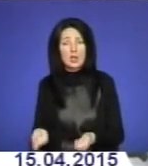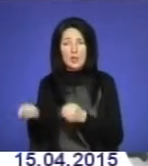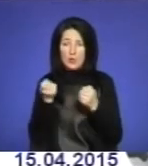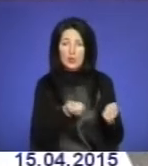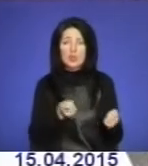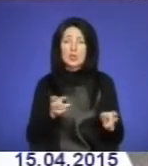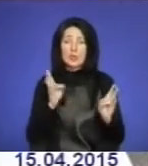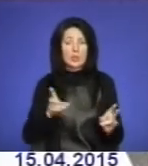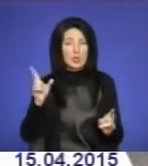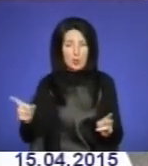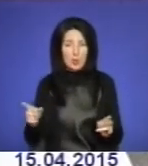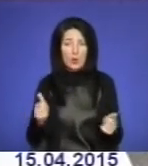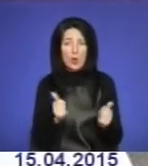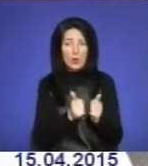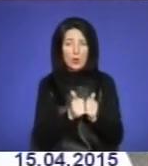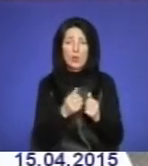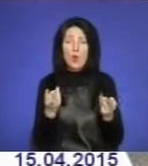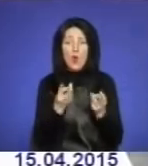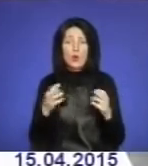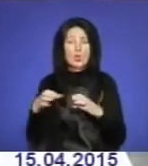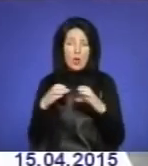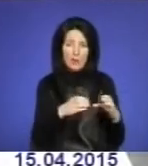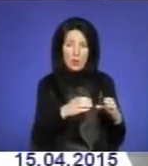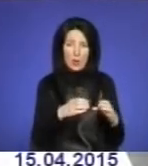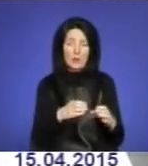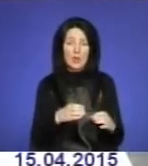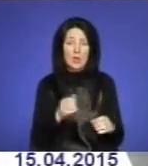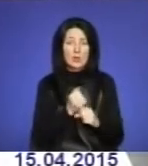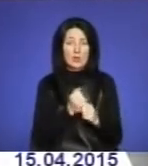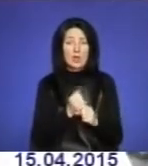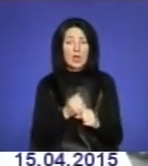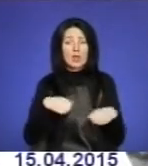служби намагаються звільнити водія, учасника ДТП. Fire!